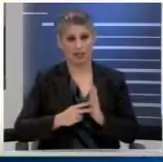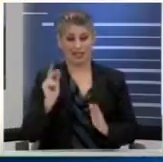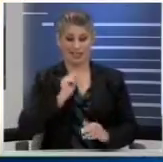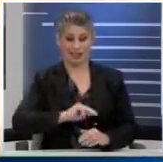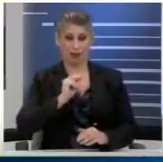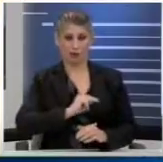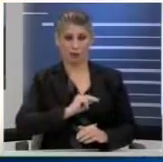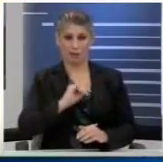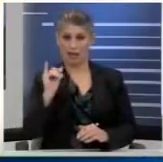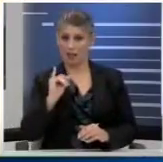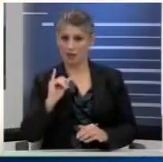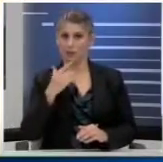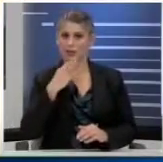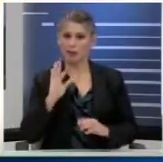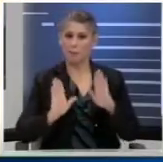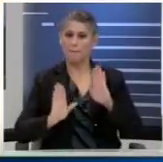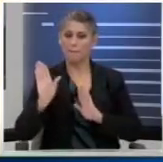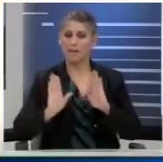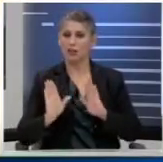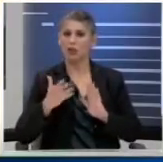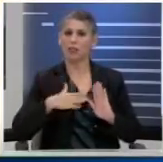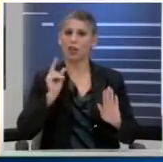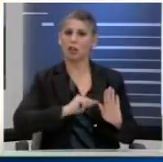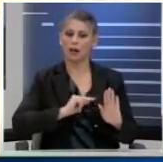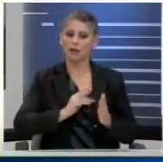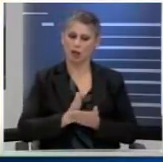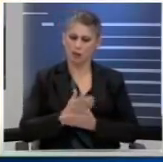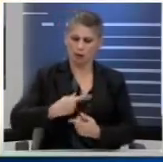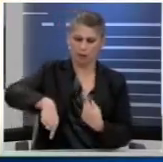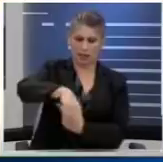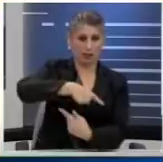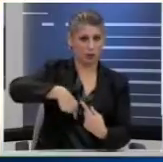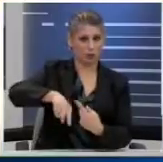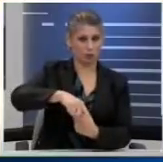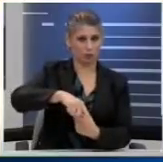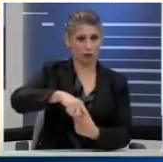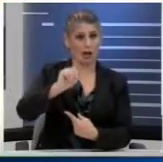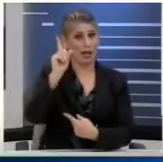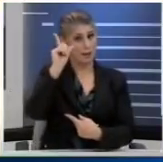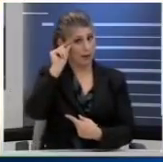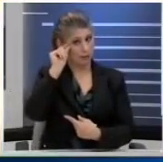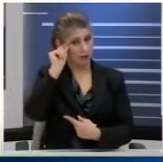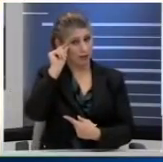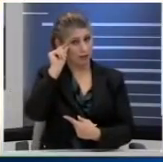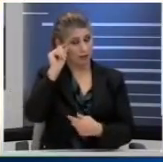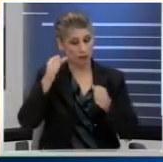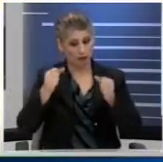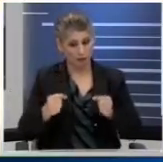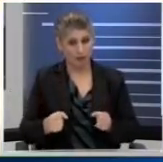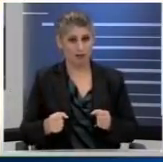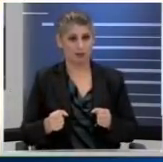κερδοσκοπικά ιδρύματα σημαίνει ότι οι μέτοχοι θέλουν να έχουν κέρδος και να το μοιράζουν. Ένα πανεπιστήμιο που στοιχειοδός θα